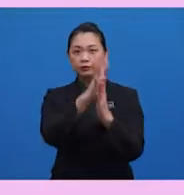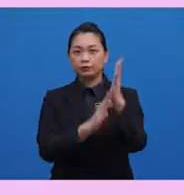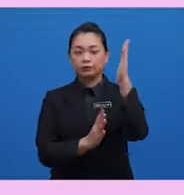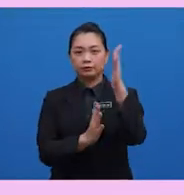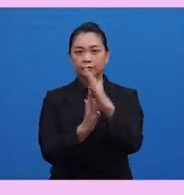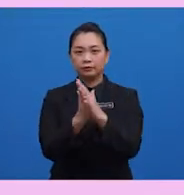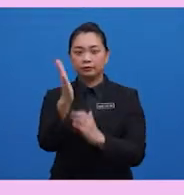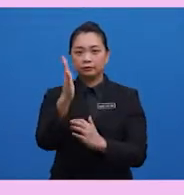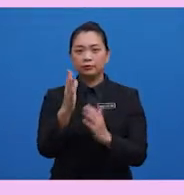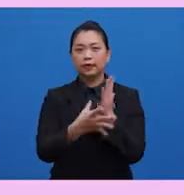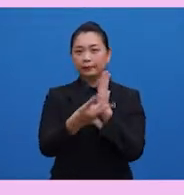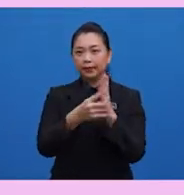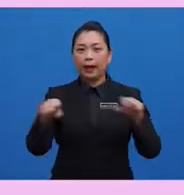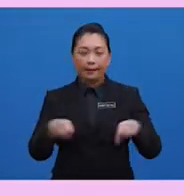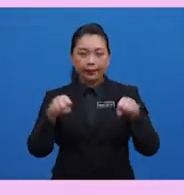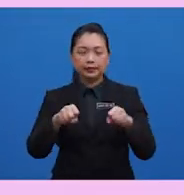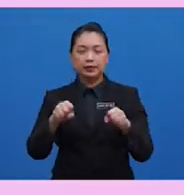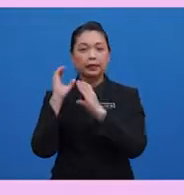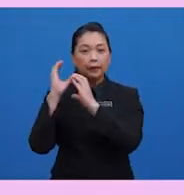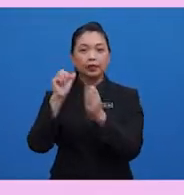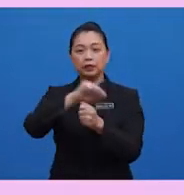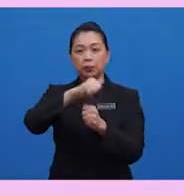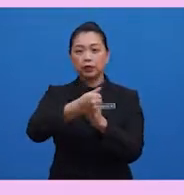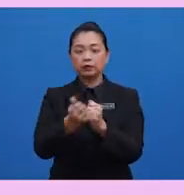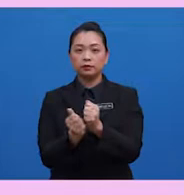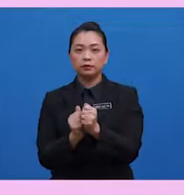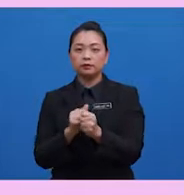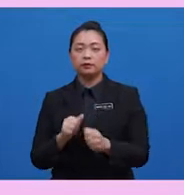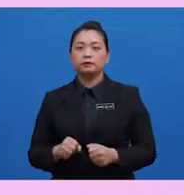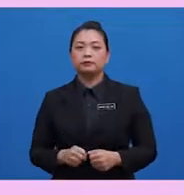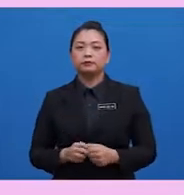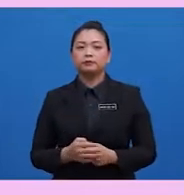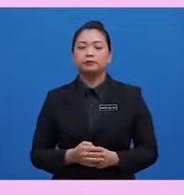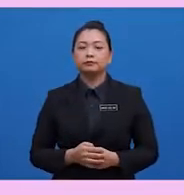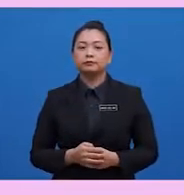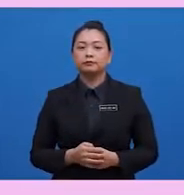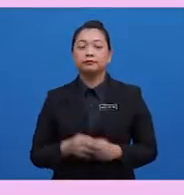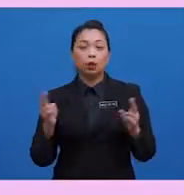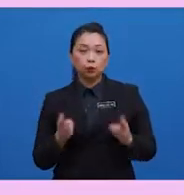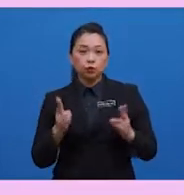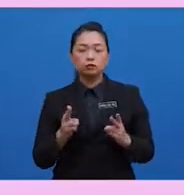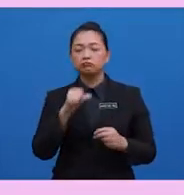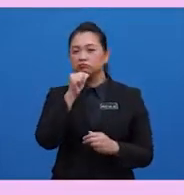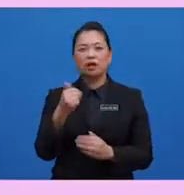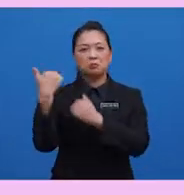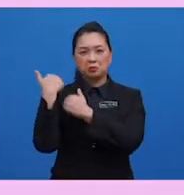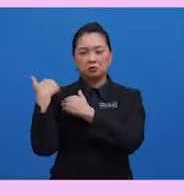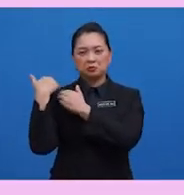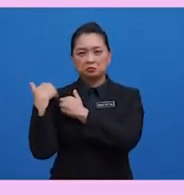tangan dan minyak masak dari kelapa sawit. Pihak pengusaha yang tidak bertanggungjawab